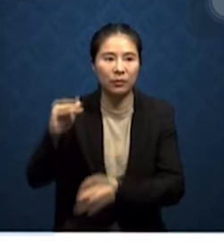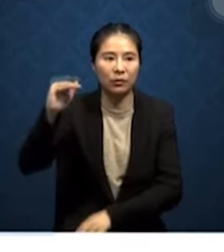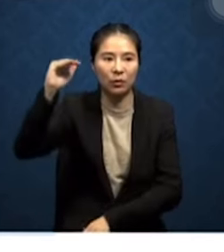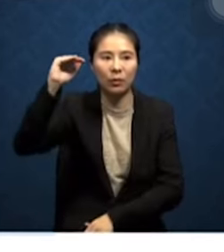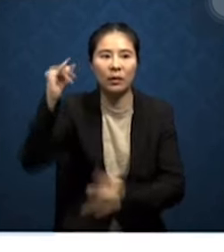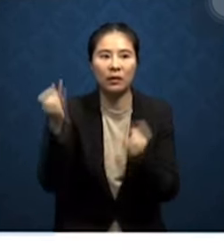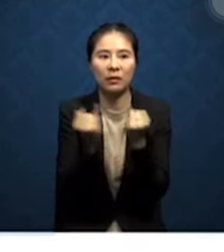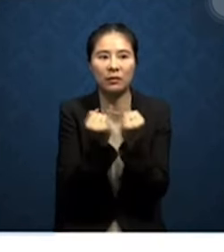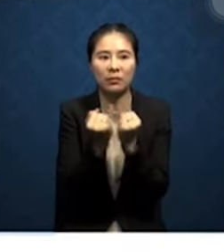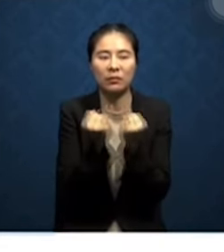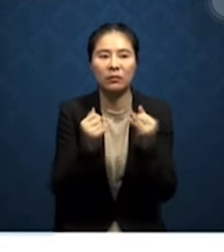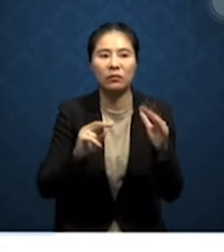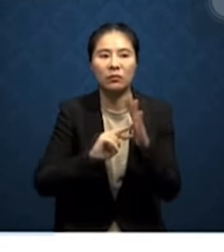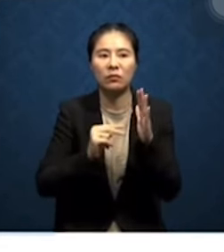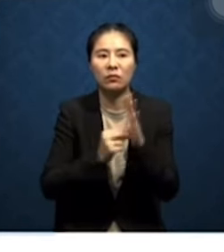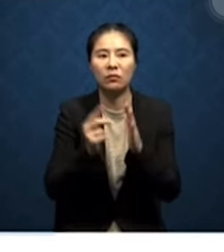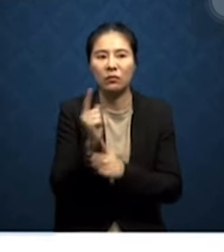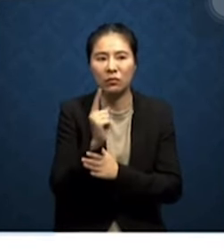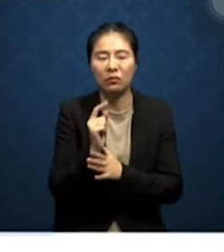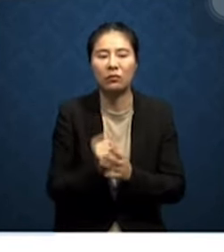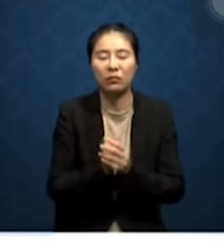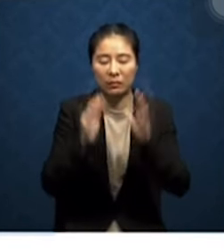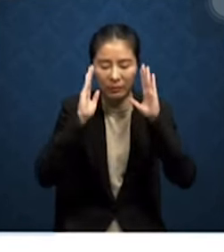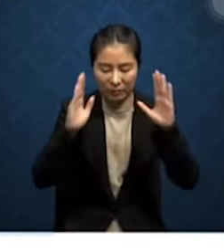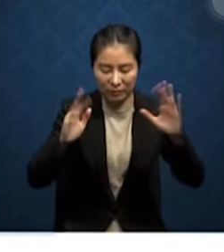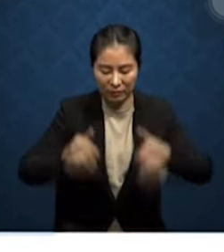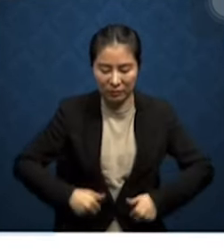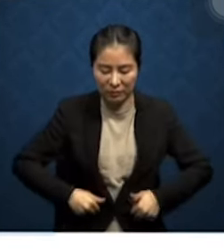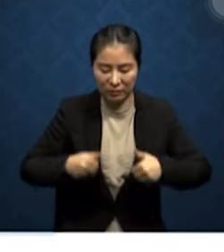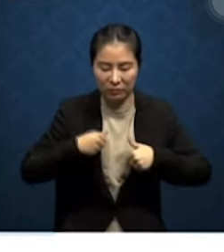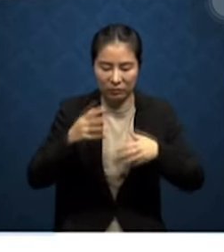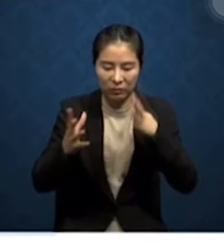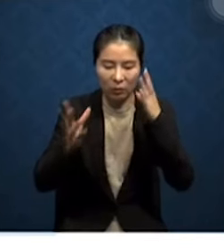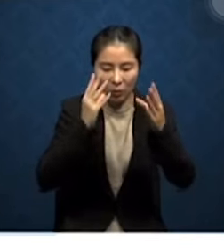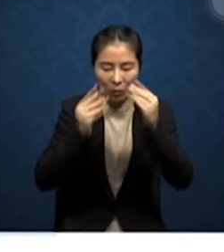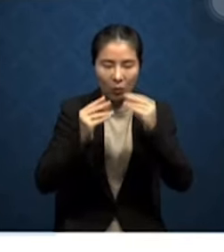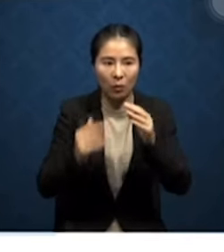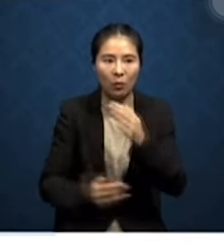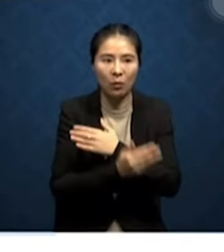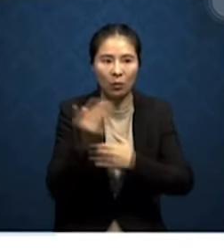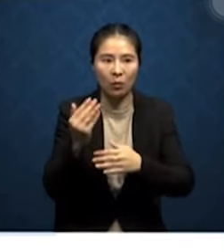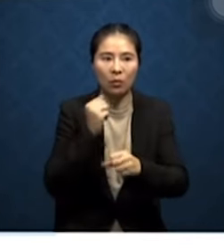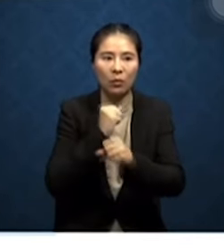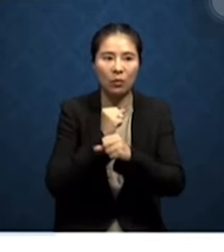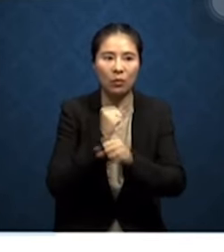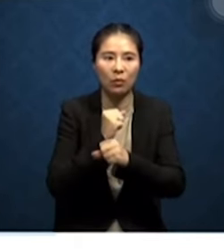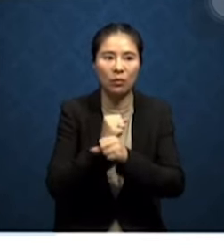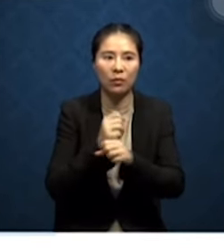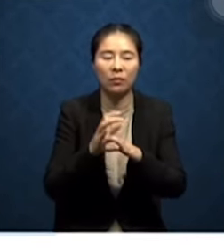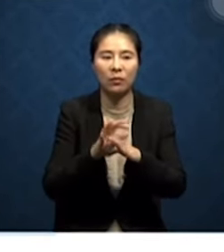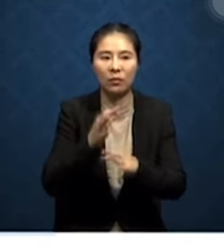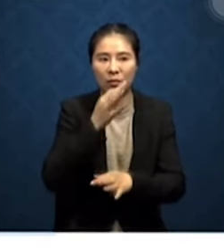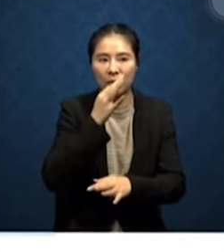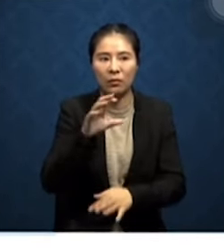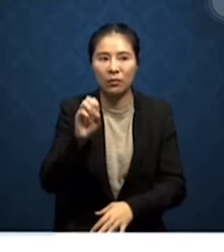ก็เป็นการสะสมประสบการณ์ชีวิตและได้มีโอกาสได้ทำธุรกิจได้มาเป็นสวอาชีพธุ